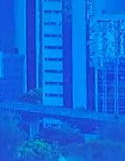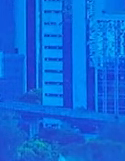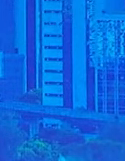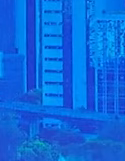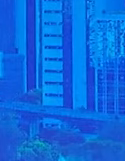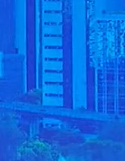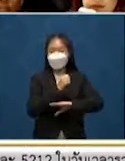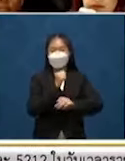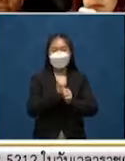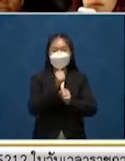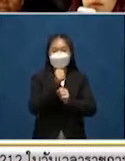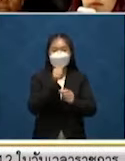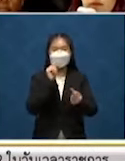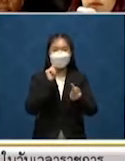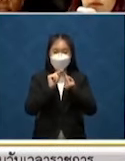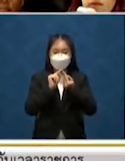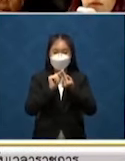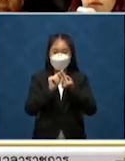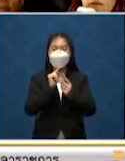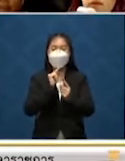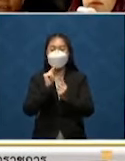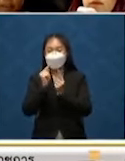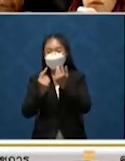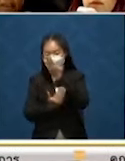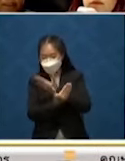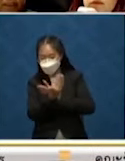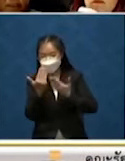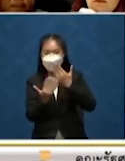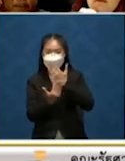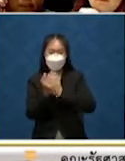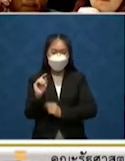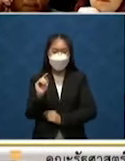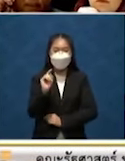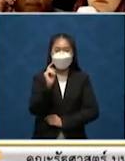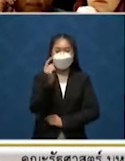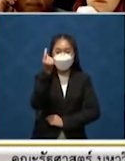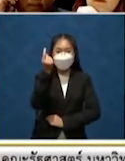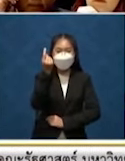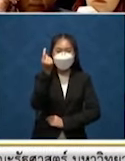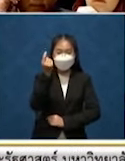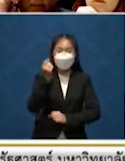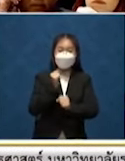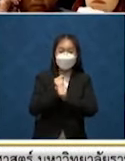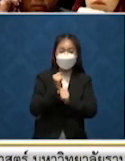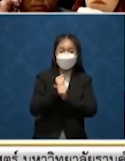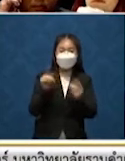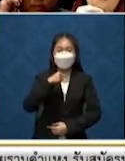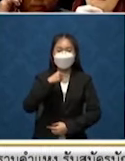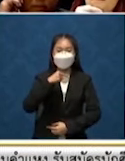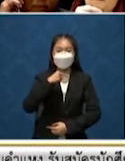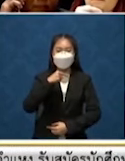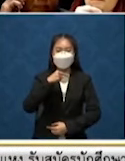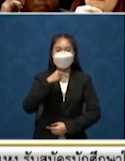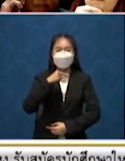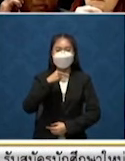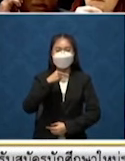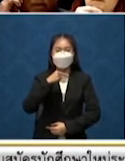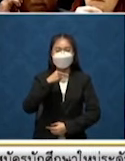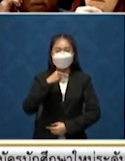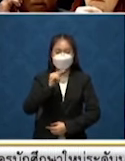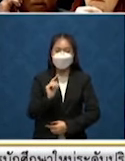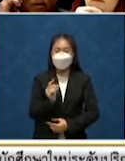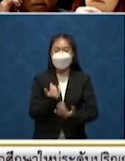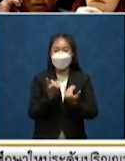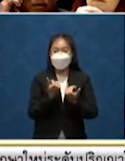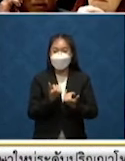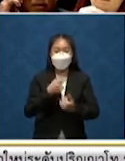เฉพาะผู้ต้องขังนะอย่างตะวันเนี่ยนะครับมาหลายครั้งหลายคาลองไปฟังเสียงบางช่วงบางตอนที่คุณพิธาวาดลวด